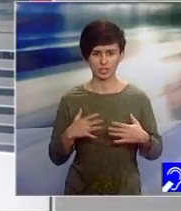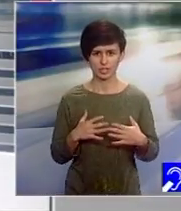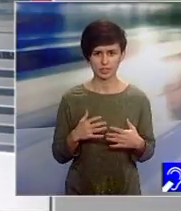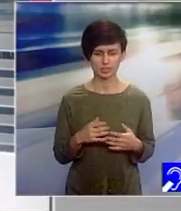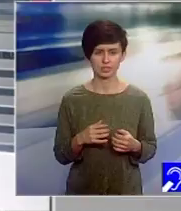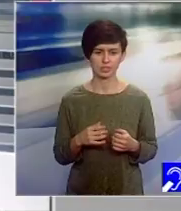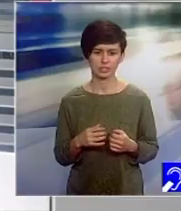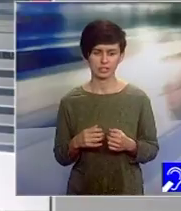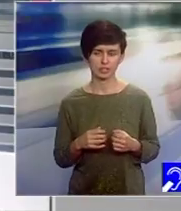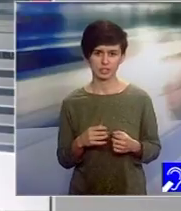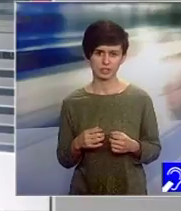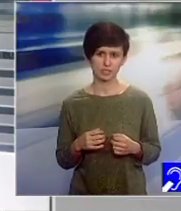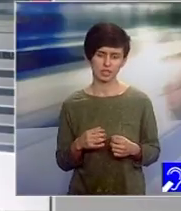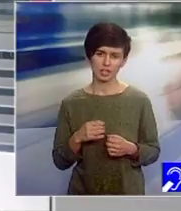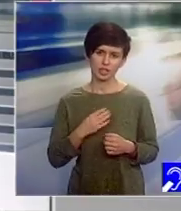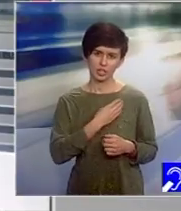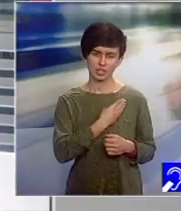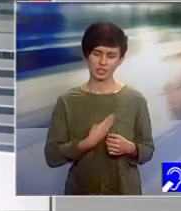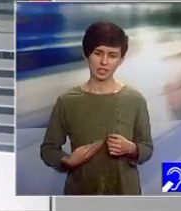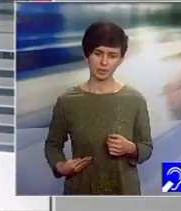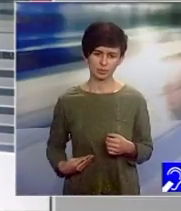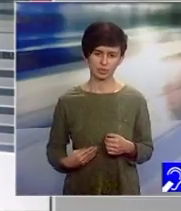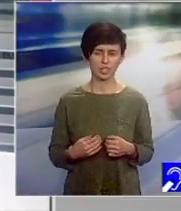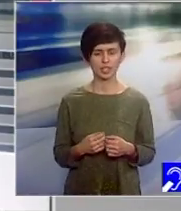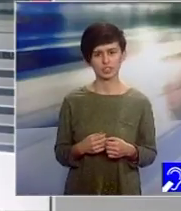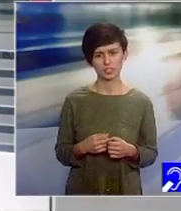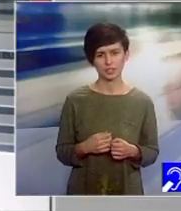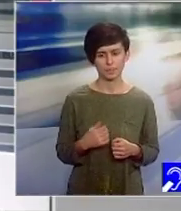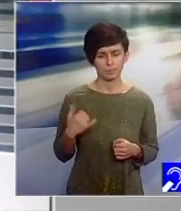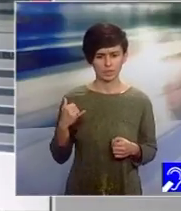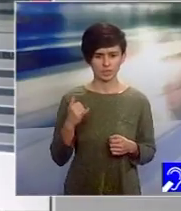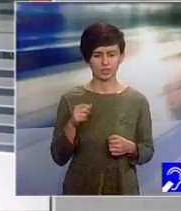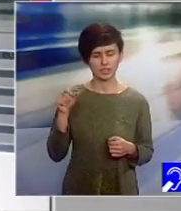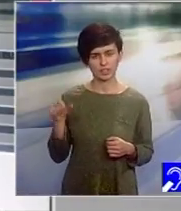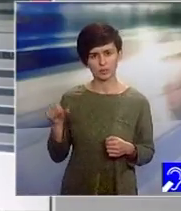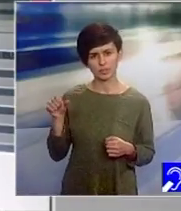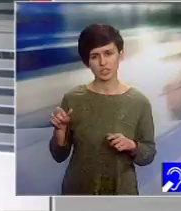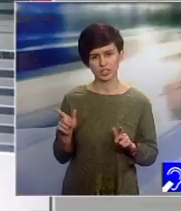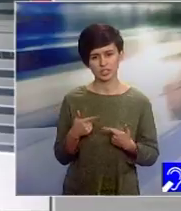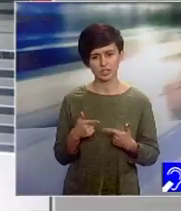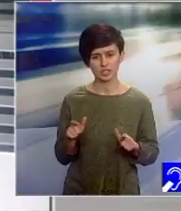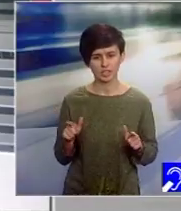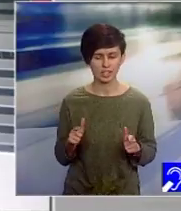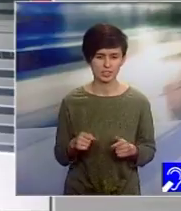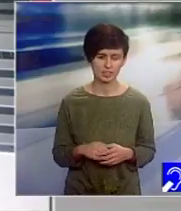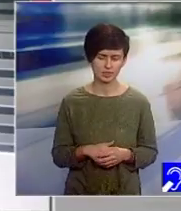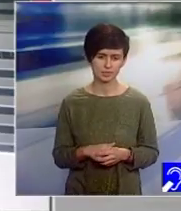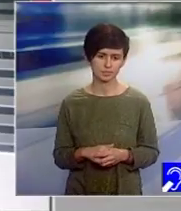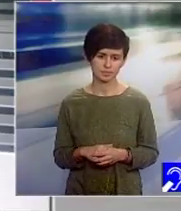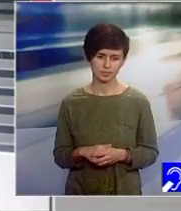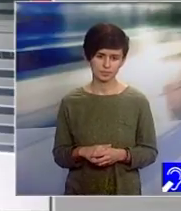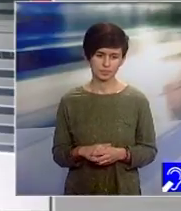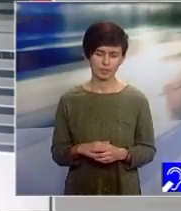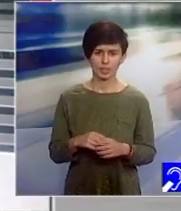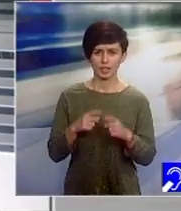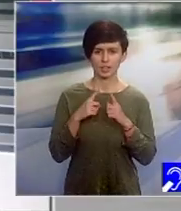Opera Academy, de la București Bianca Manoleanu, o cântăreață de lead și vocal simfonic,